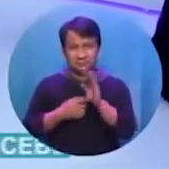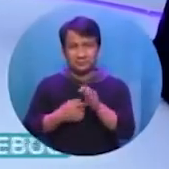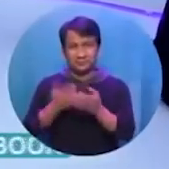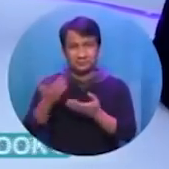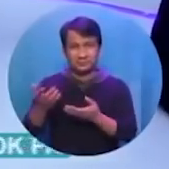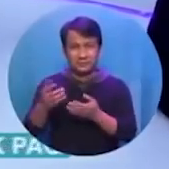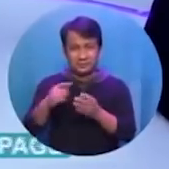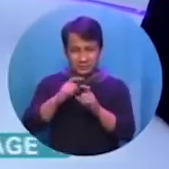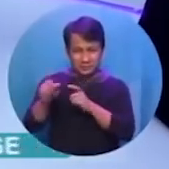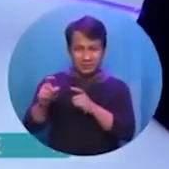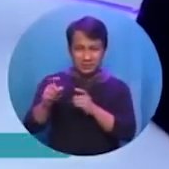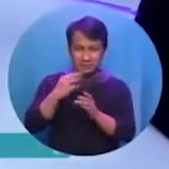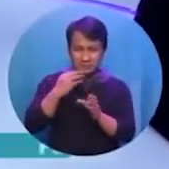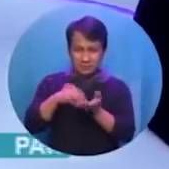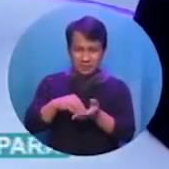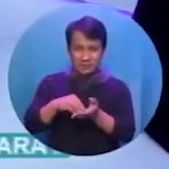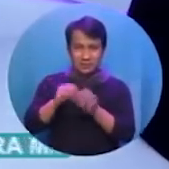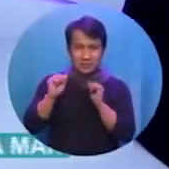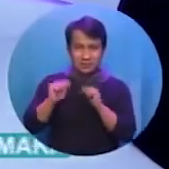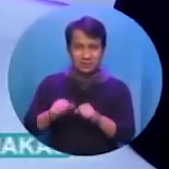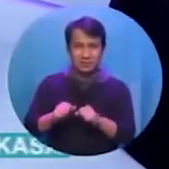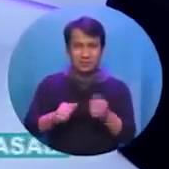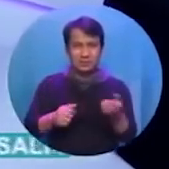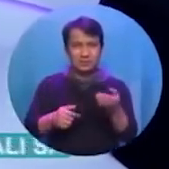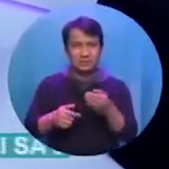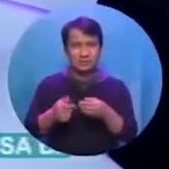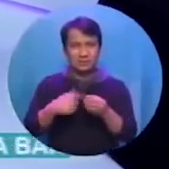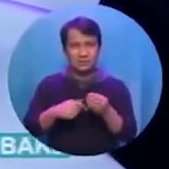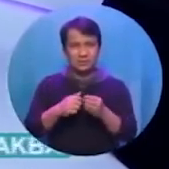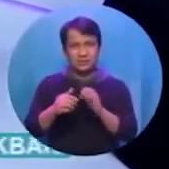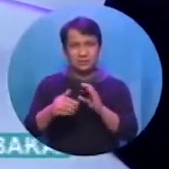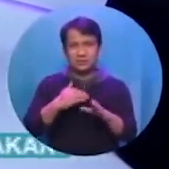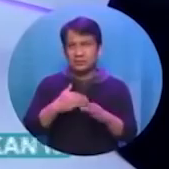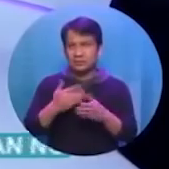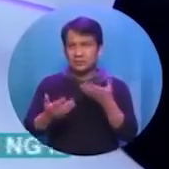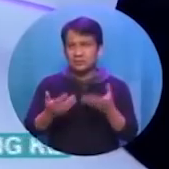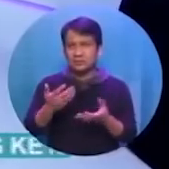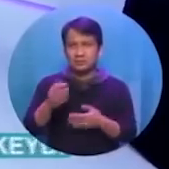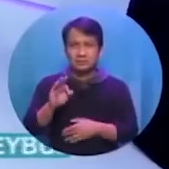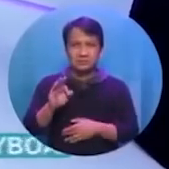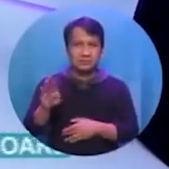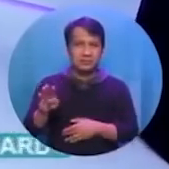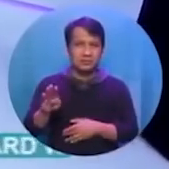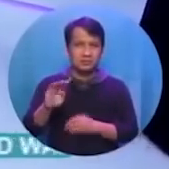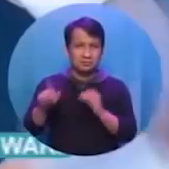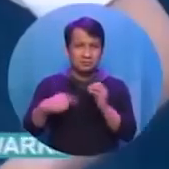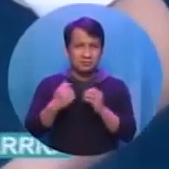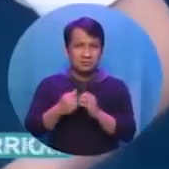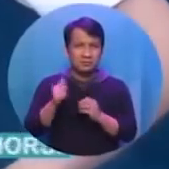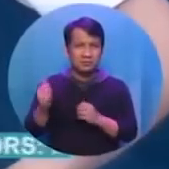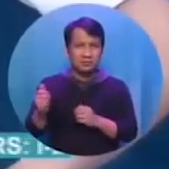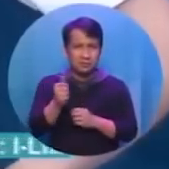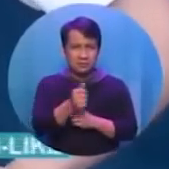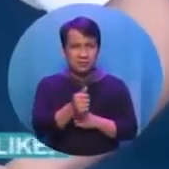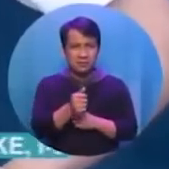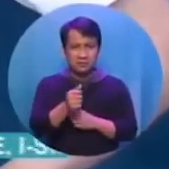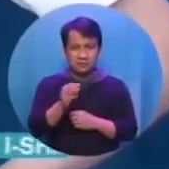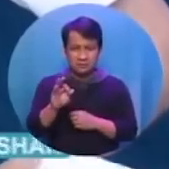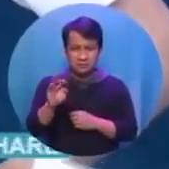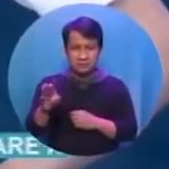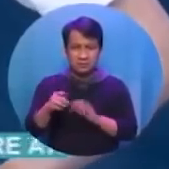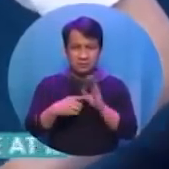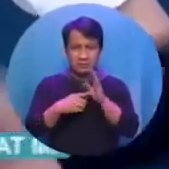dyan, yung mga nagme-message dyan sa ating YT at FB na page.